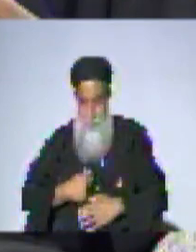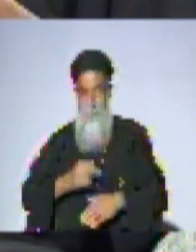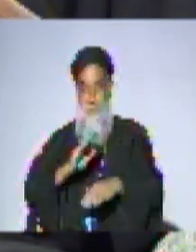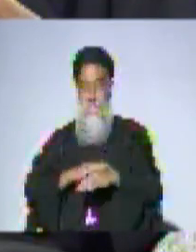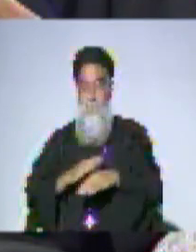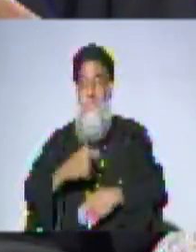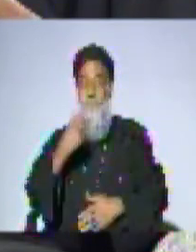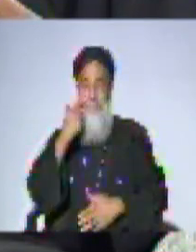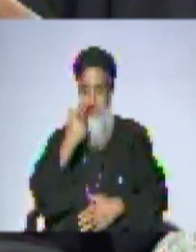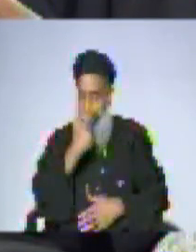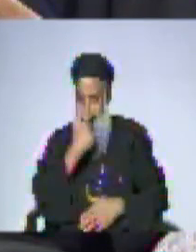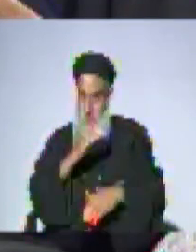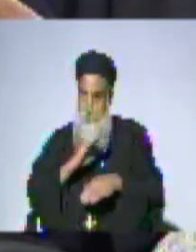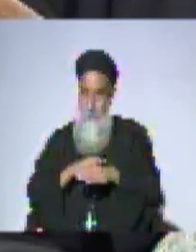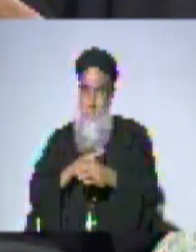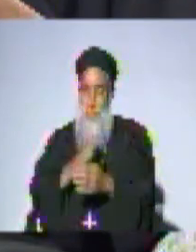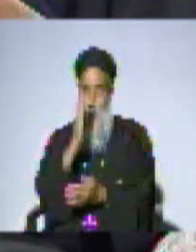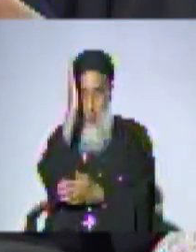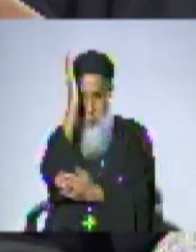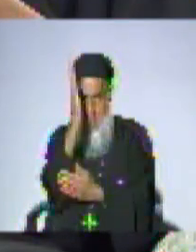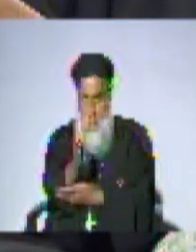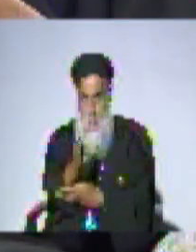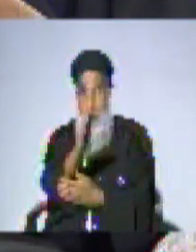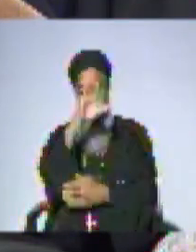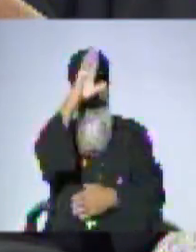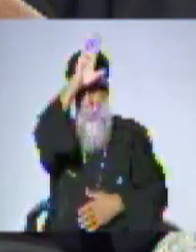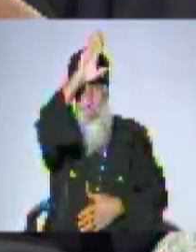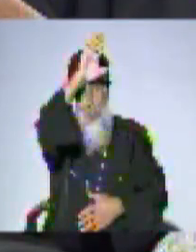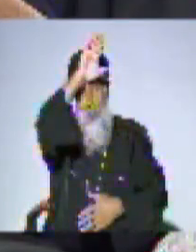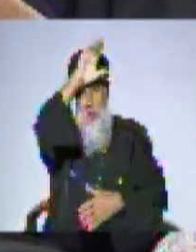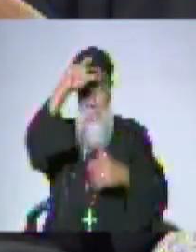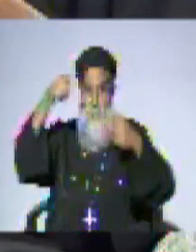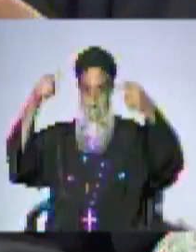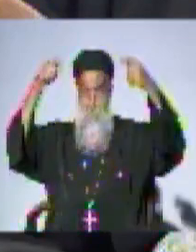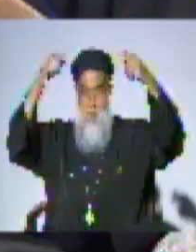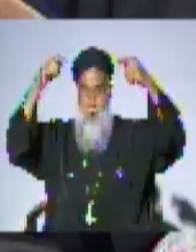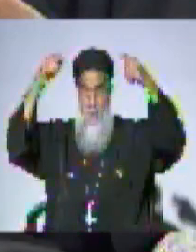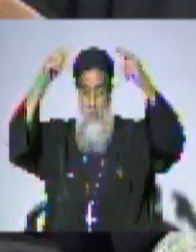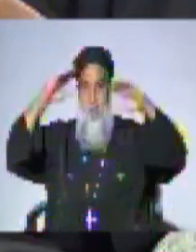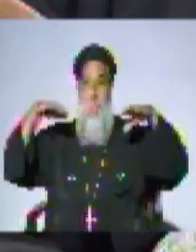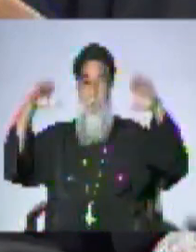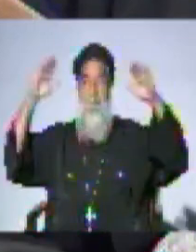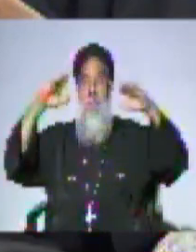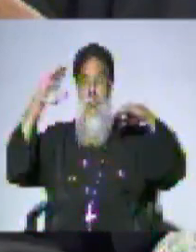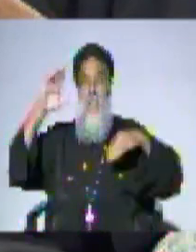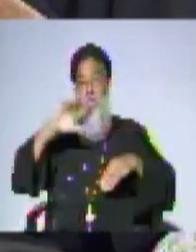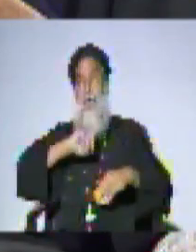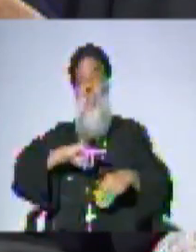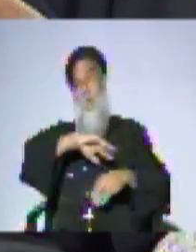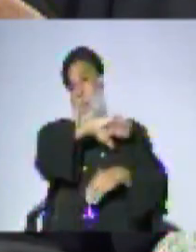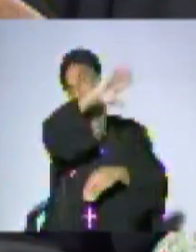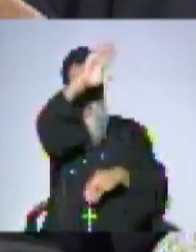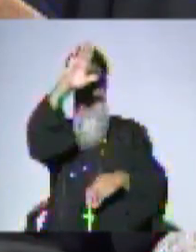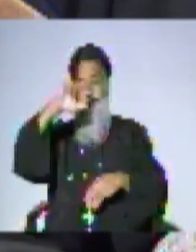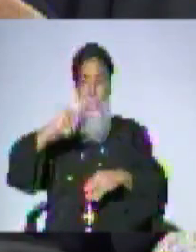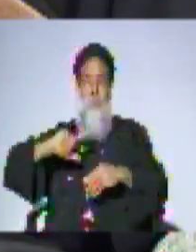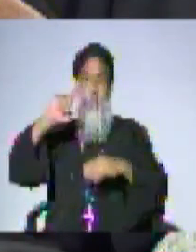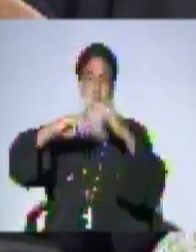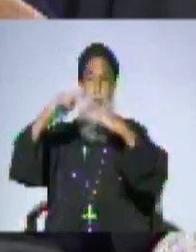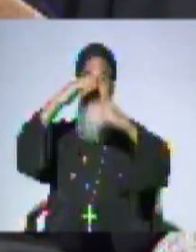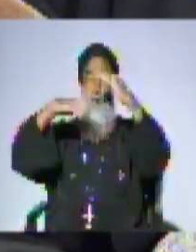العبوديه تحت خضوع قضيب ملكه، الذي تمجده الأجناد الملائكية والطغمات